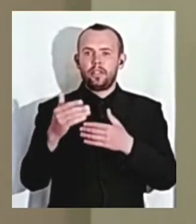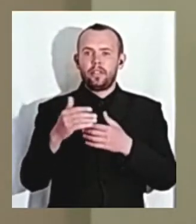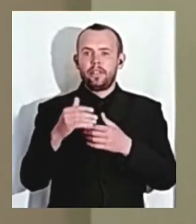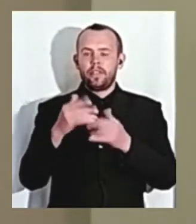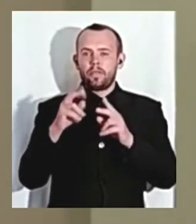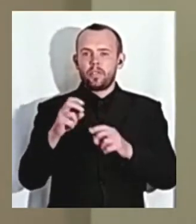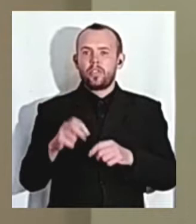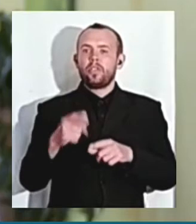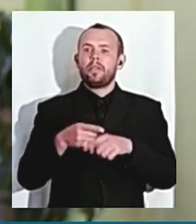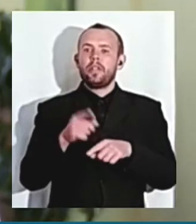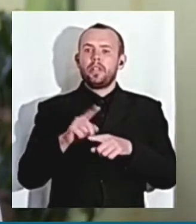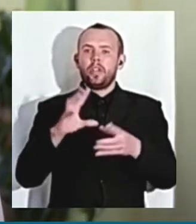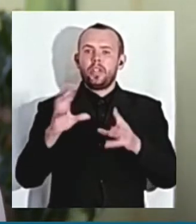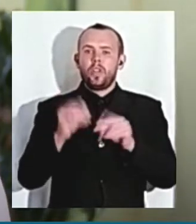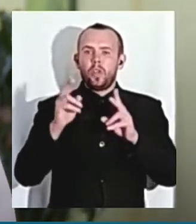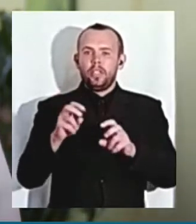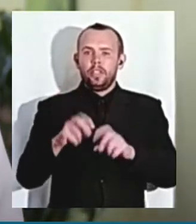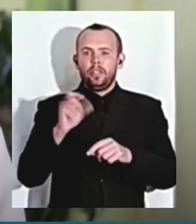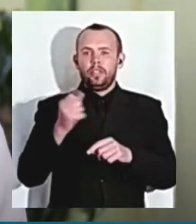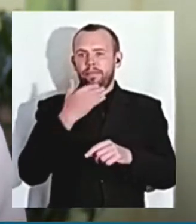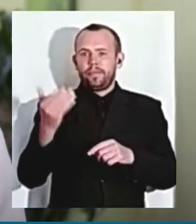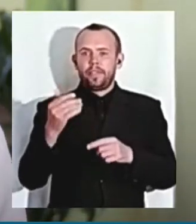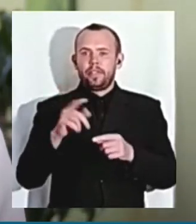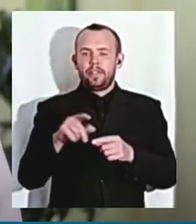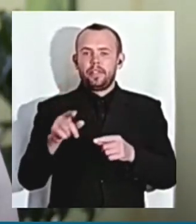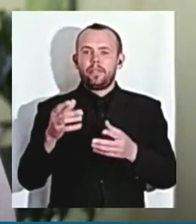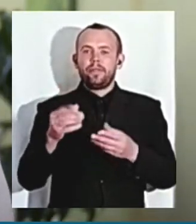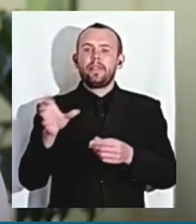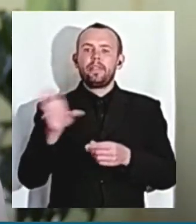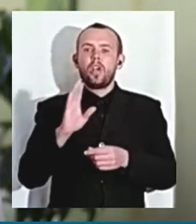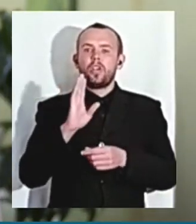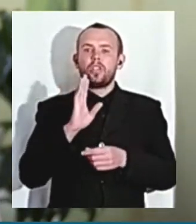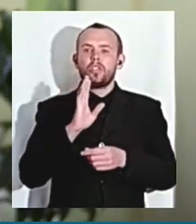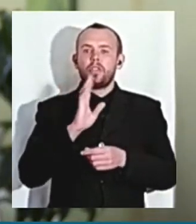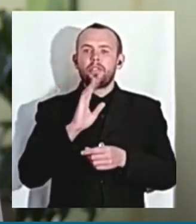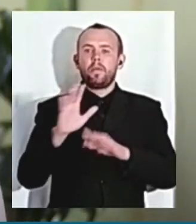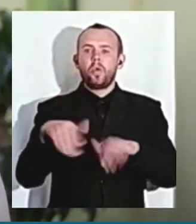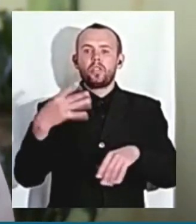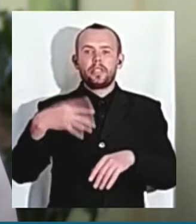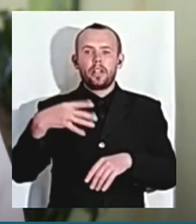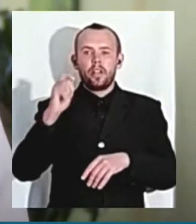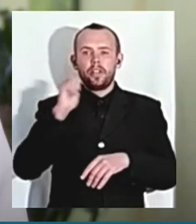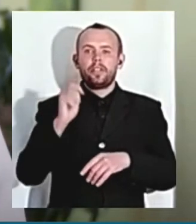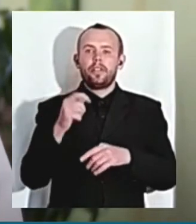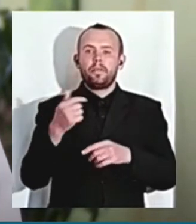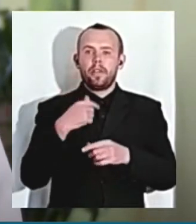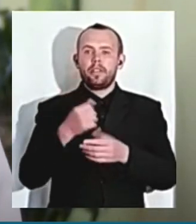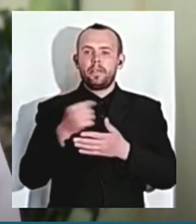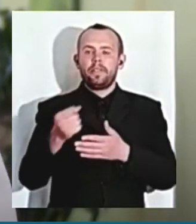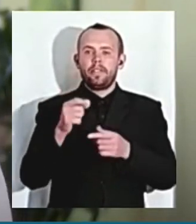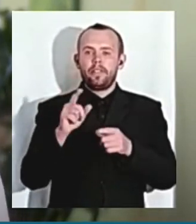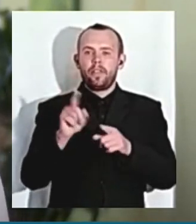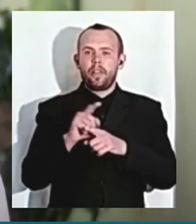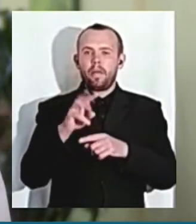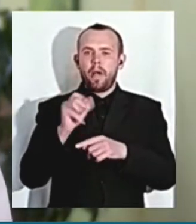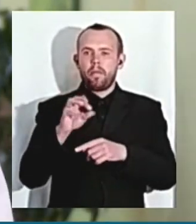дослідження за останні 9 місяців. Всім жінкам після 40 років ми направляємо на білатеральну мамограму. Произведено вже